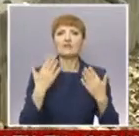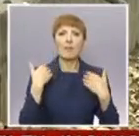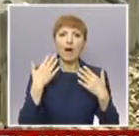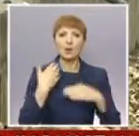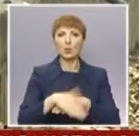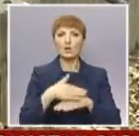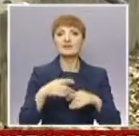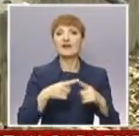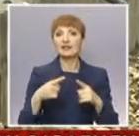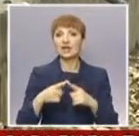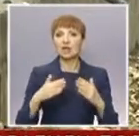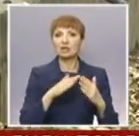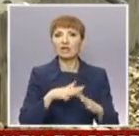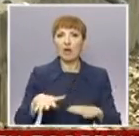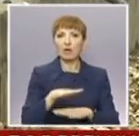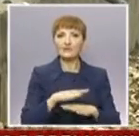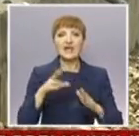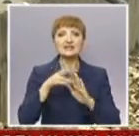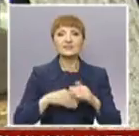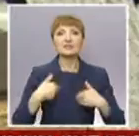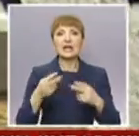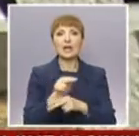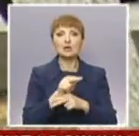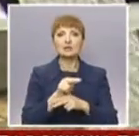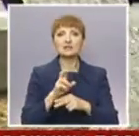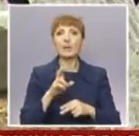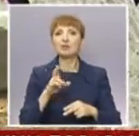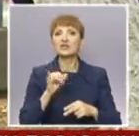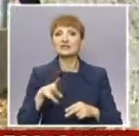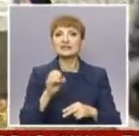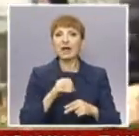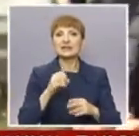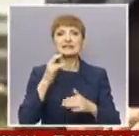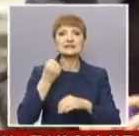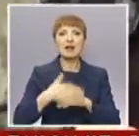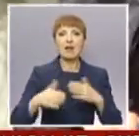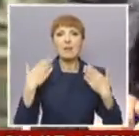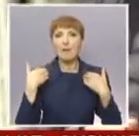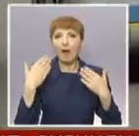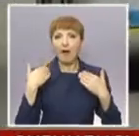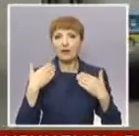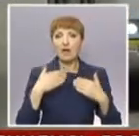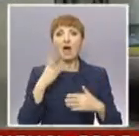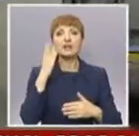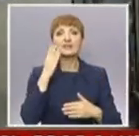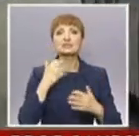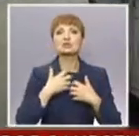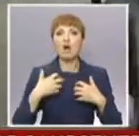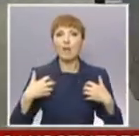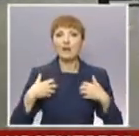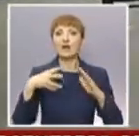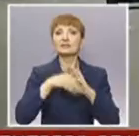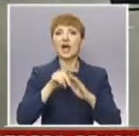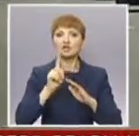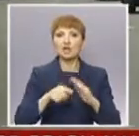конкретных дворов. А в список проектов по реконструкции, наряду с ботаническим садом, Центральным парком культуры и отдыха, алматинским зоопарком, включена